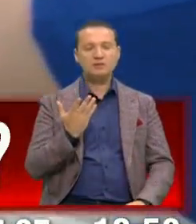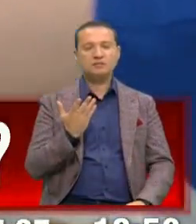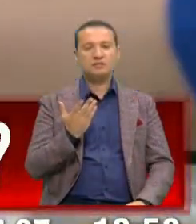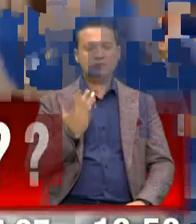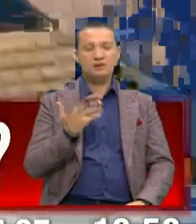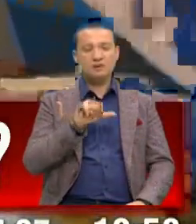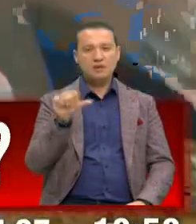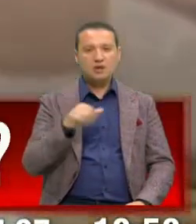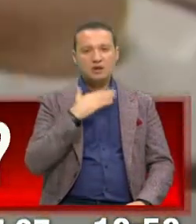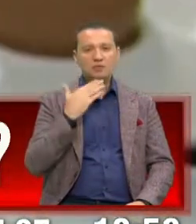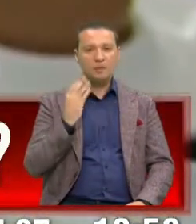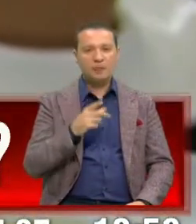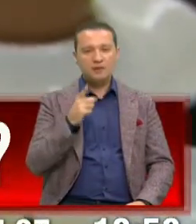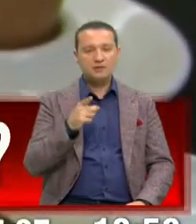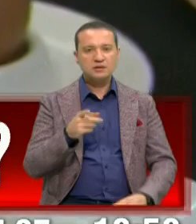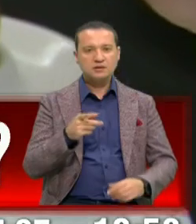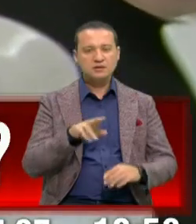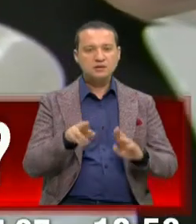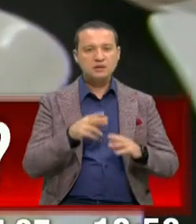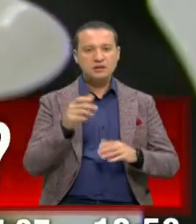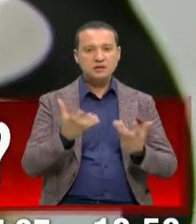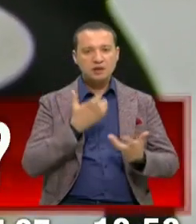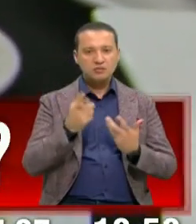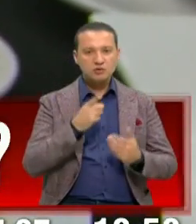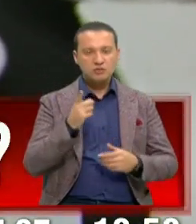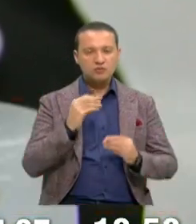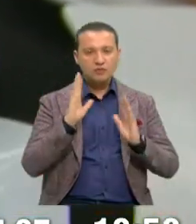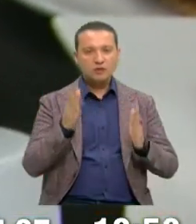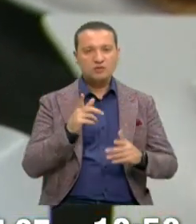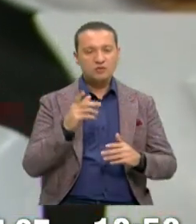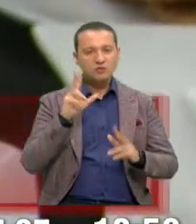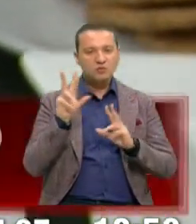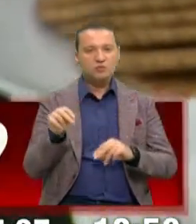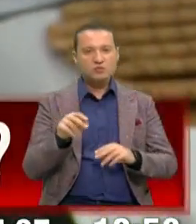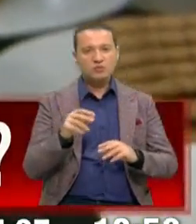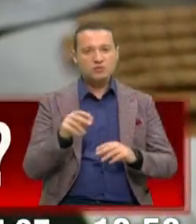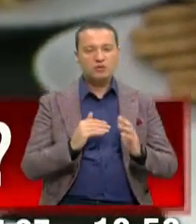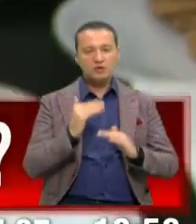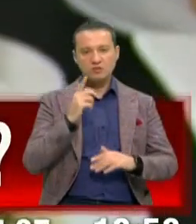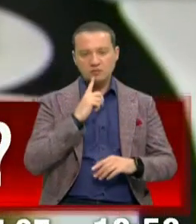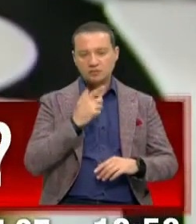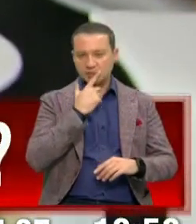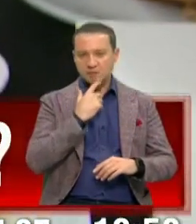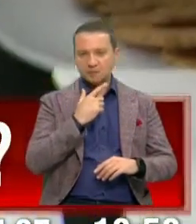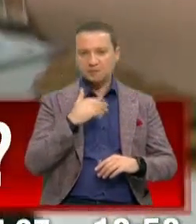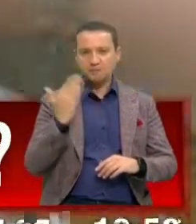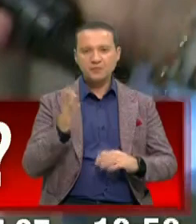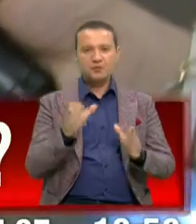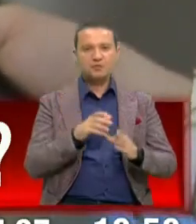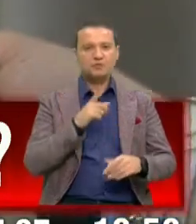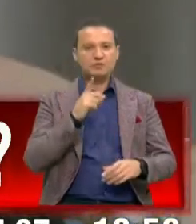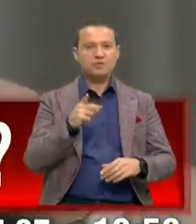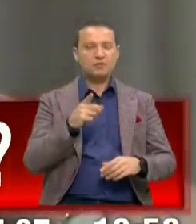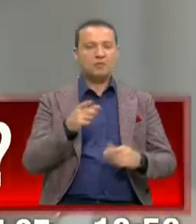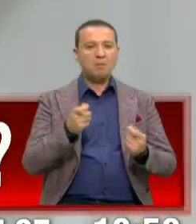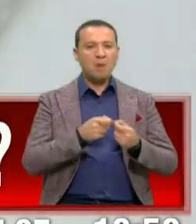çok yağlı bir et olmasın kızartmayın çünkü yanmış şeyler de çok fazla uykuya meyilli artırabiliyor yine bir diğer grupsa